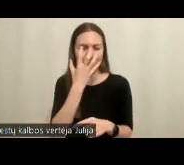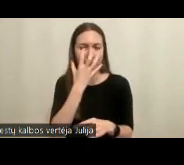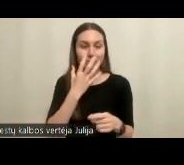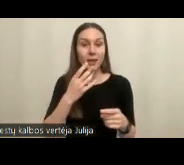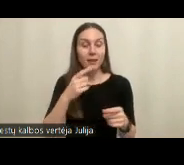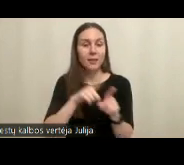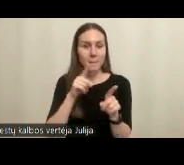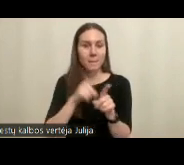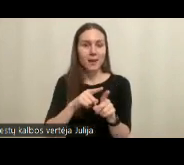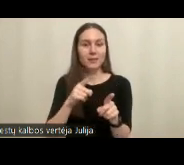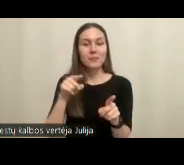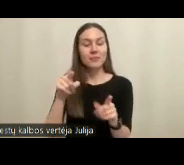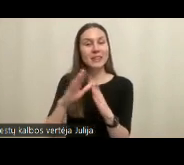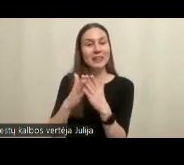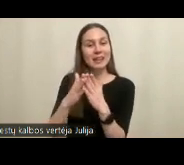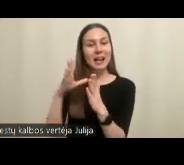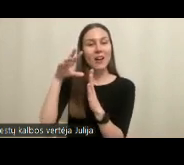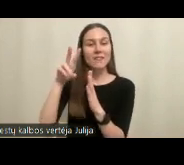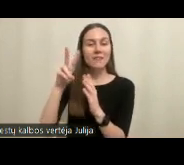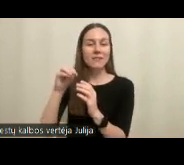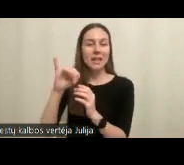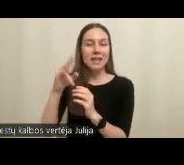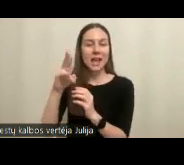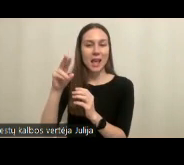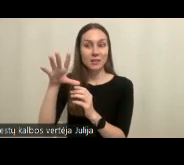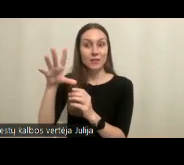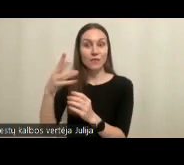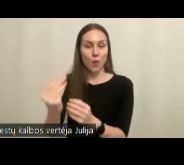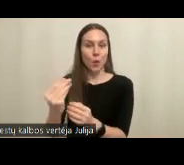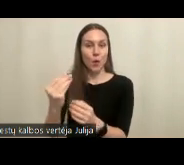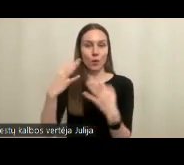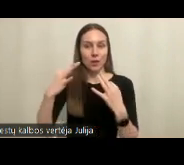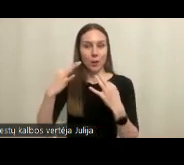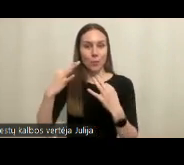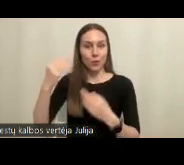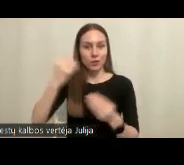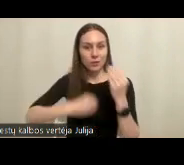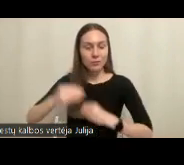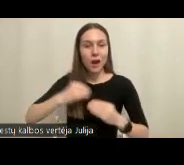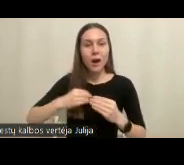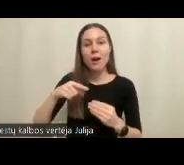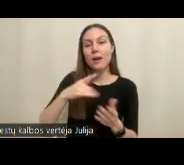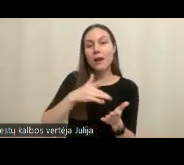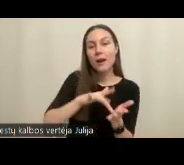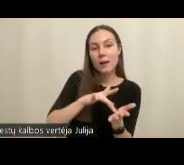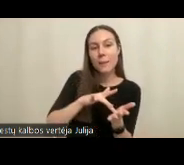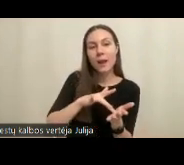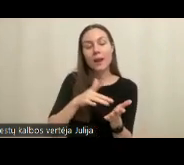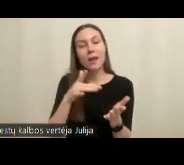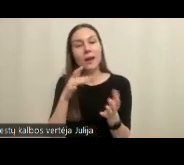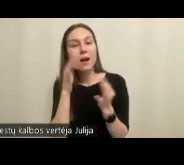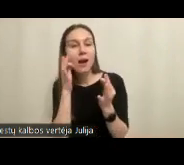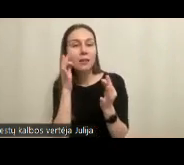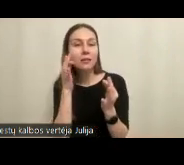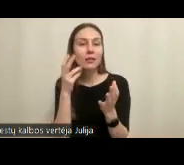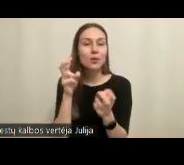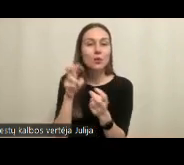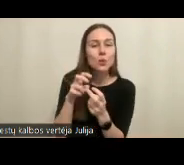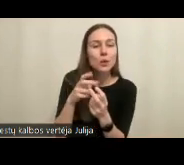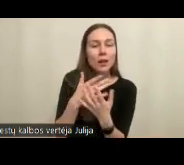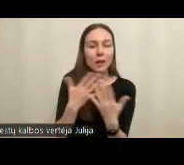rūbais ir vaidino tą veikėją, ar tai būtų katinas, ar pelė, ar žiūrkė, ar panašiai. Ir mane tai